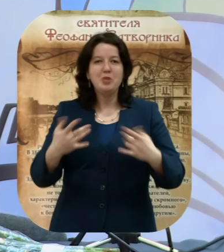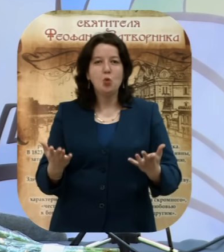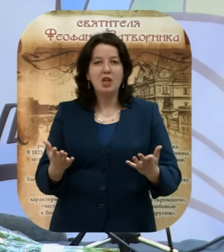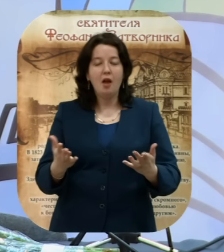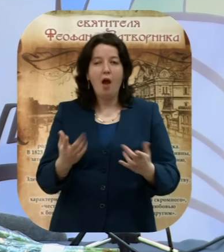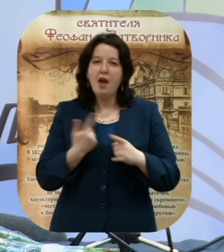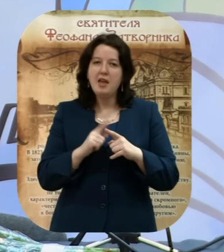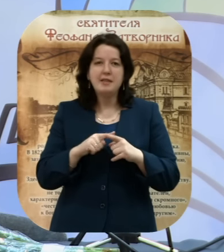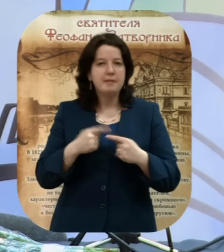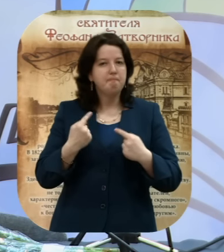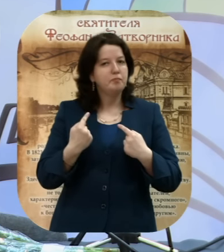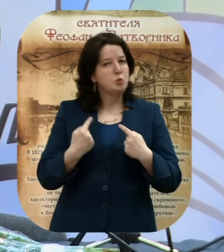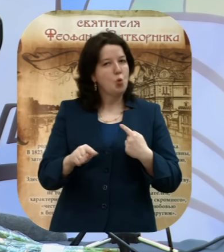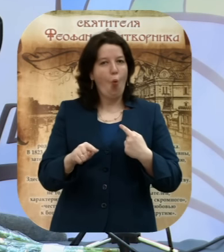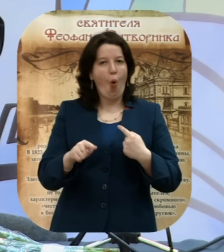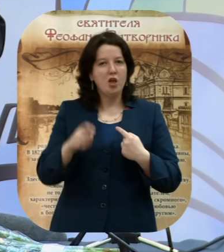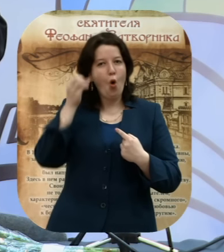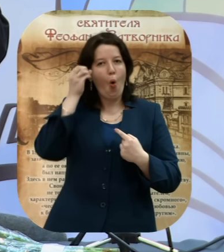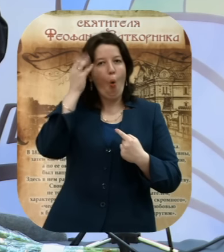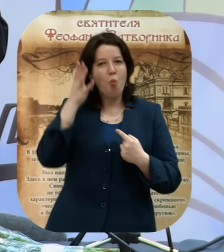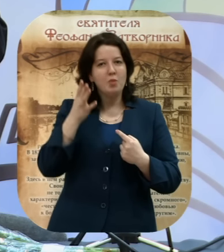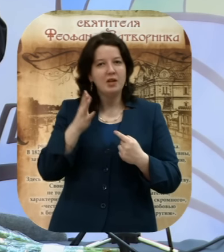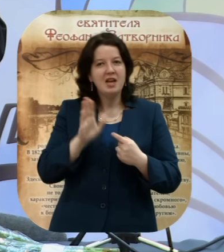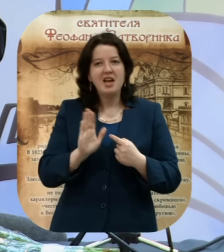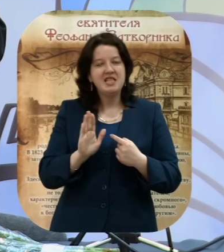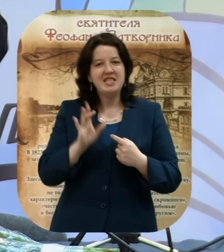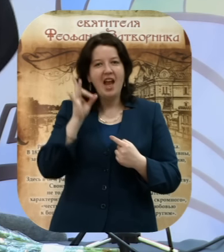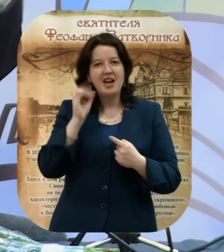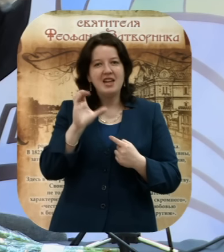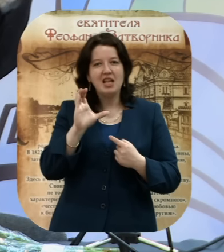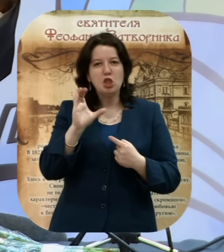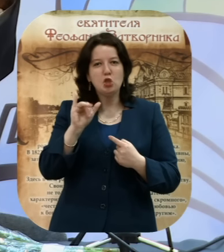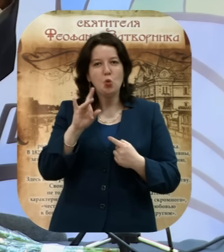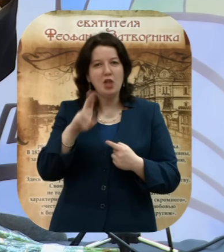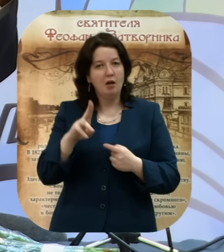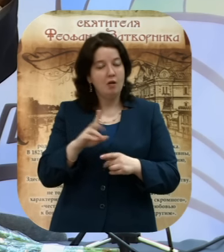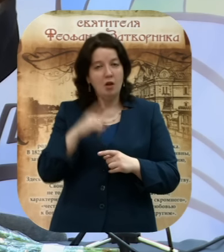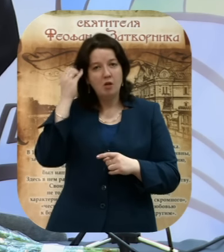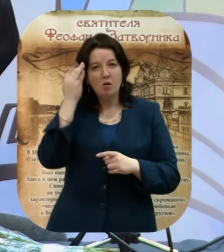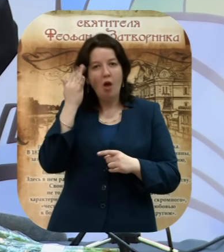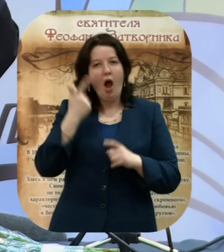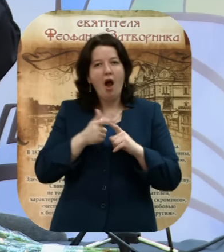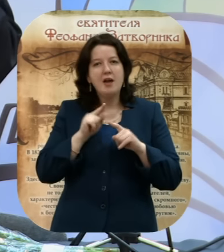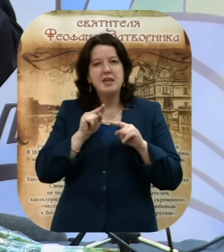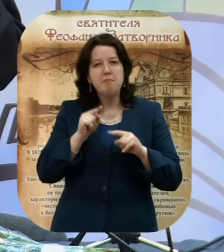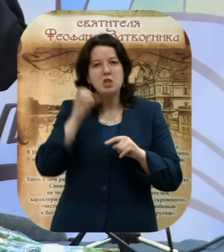нечто другое. Ум – не рассудок. Моделируется рассудок, а